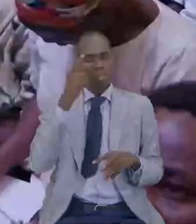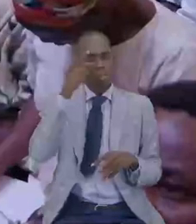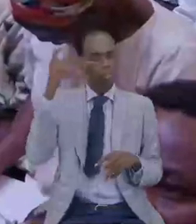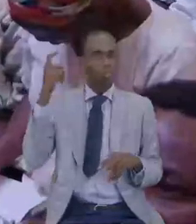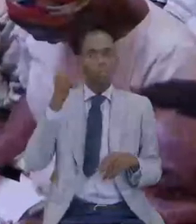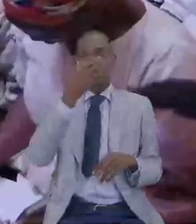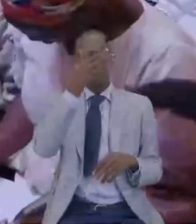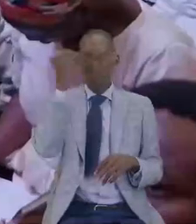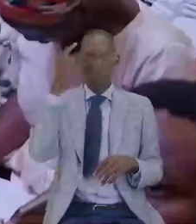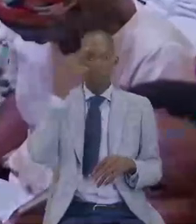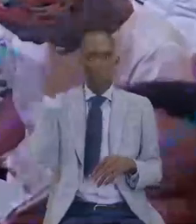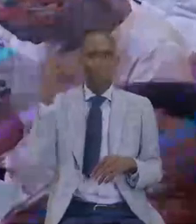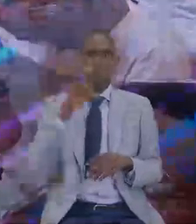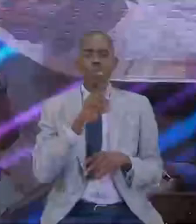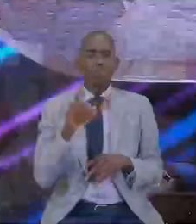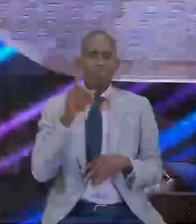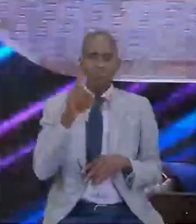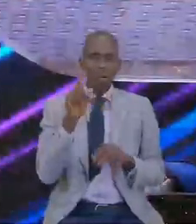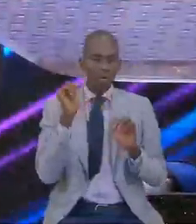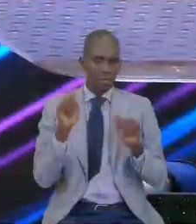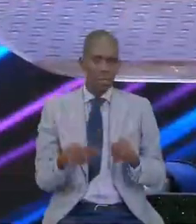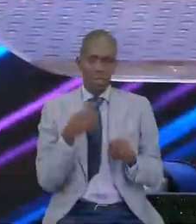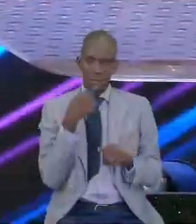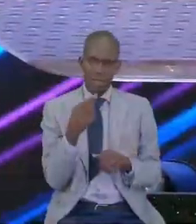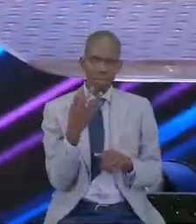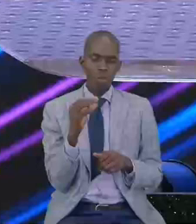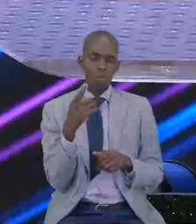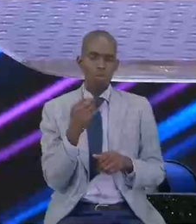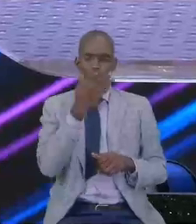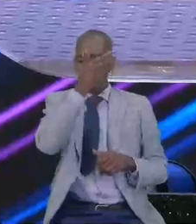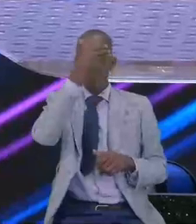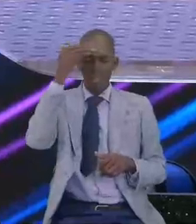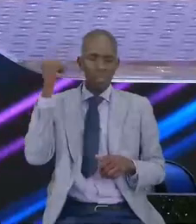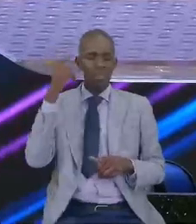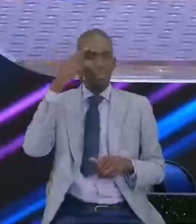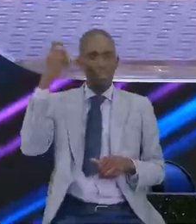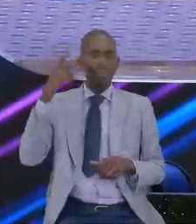babylonien, ne pouvait découvrir le rêve oublié. Quand vous voyez le chapitre 3,